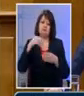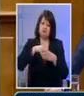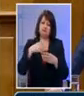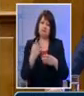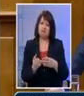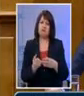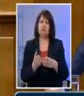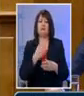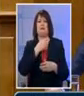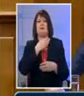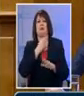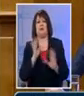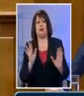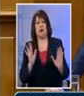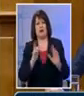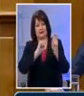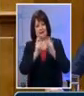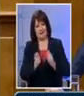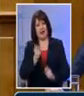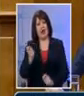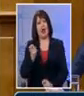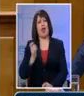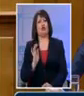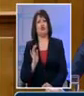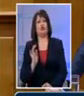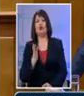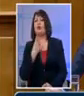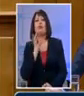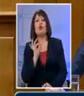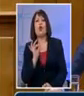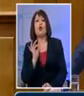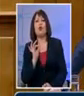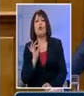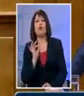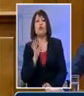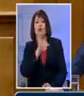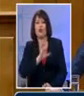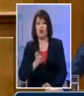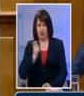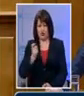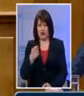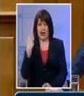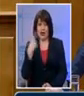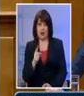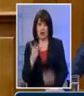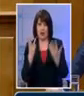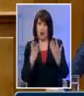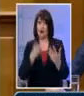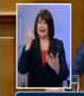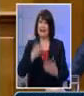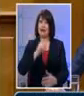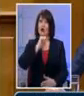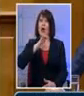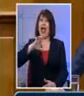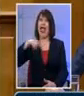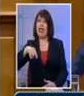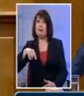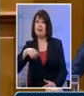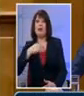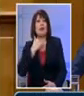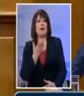την αναγκαία αναδιάρθρωση του χρέους. Διότι καμία χώρα, όταν έχει χρέος 180% του ΑΕΠ της, δεν μπορεί